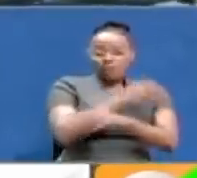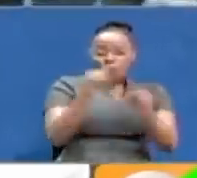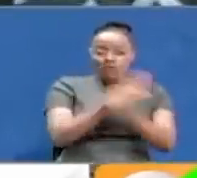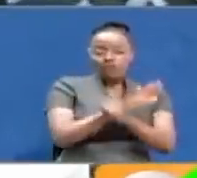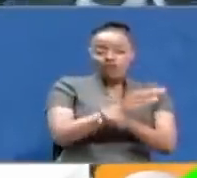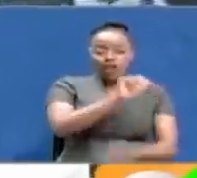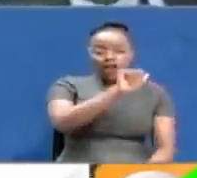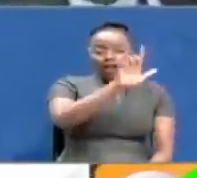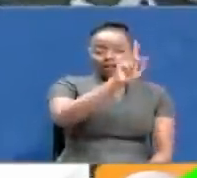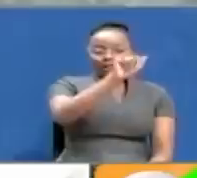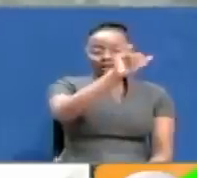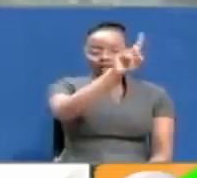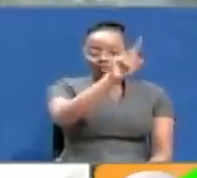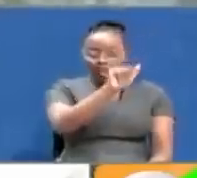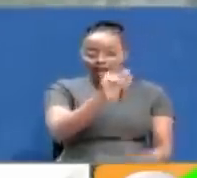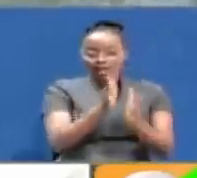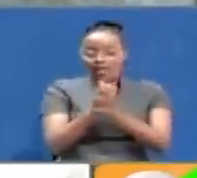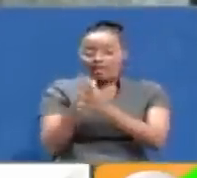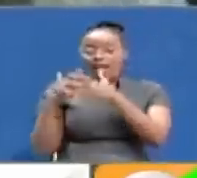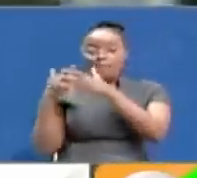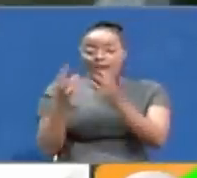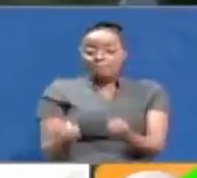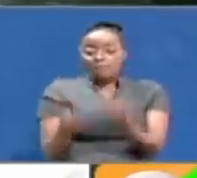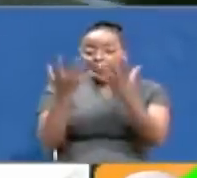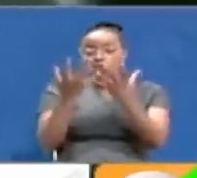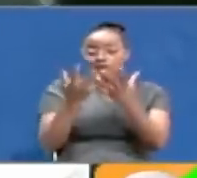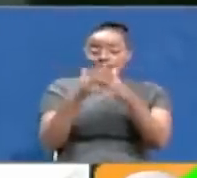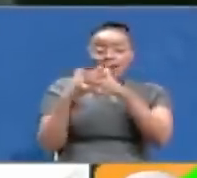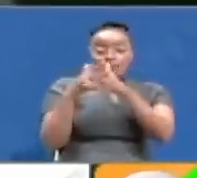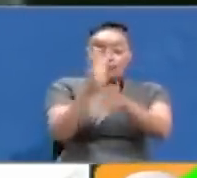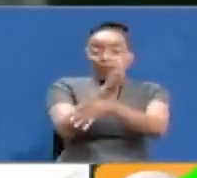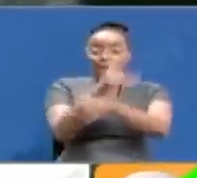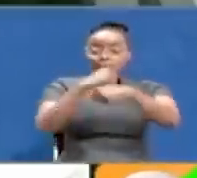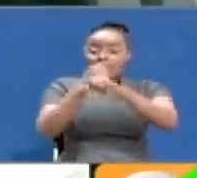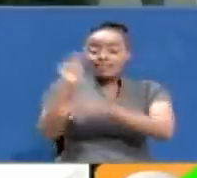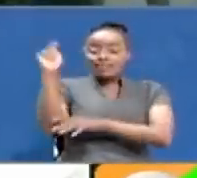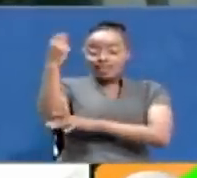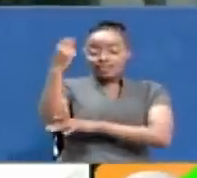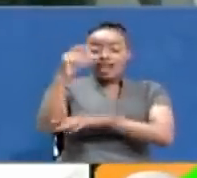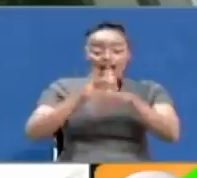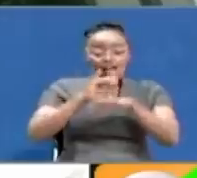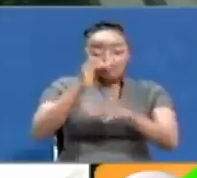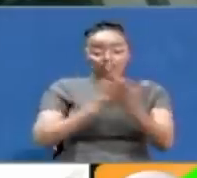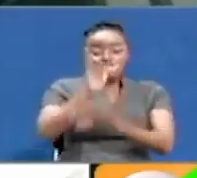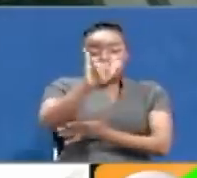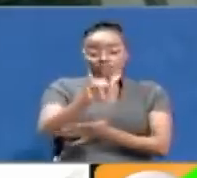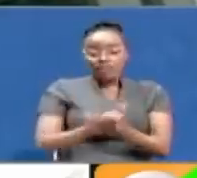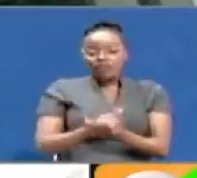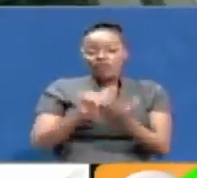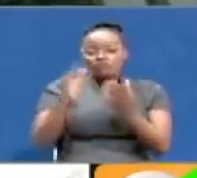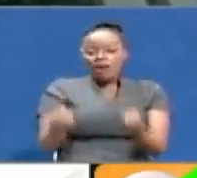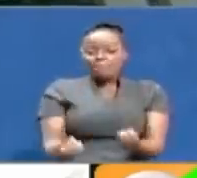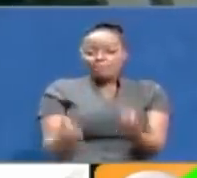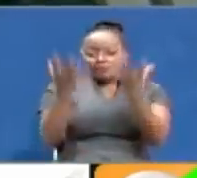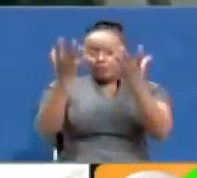Al-Qaeda vilisababisha shambulizi la bomu kwenye ubalozi wa Marekani na kuwaweka wa Kenya katikati ya vita hivyo. Mashambulizi